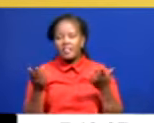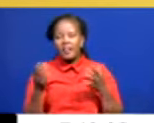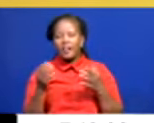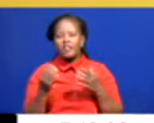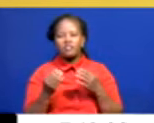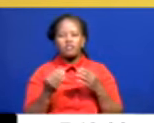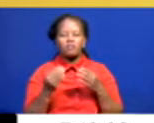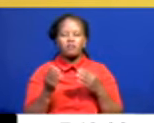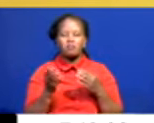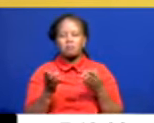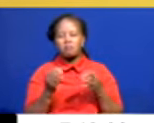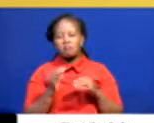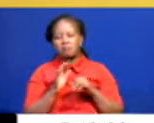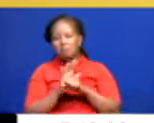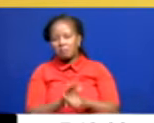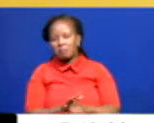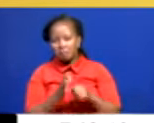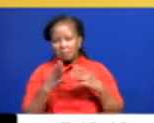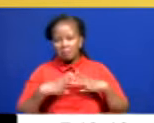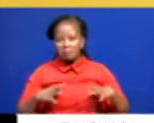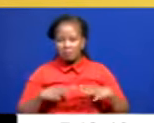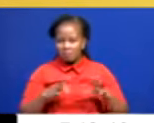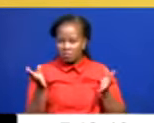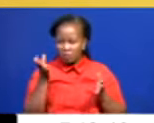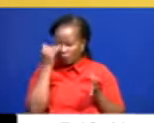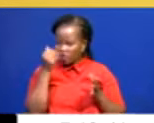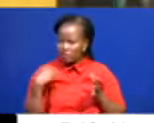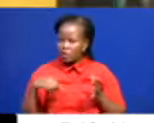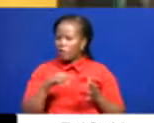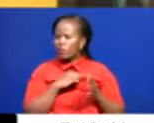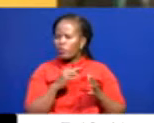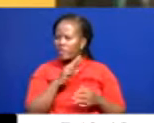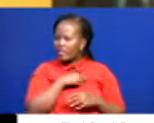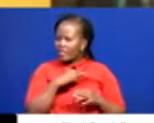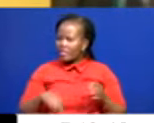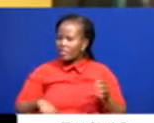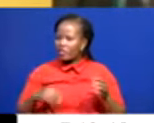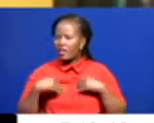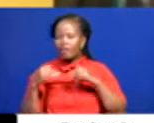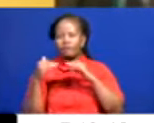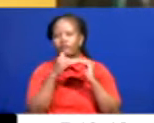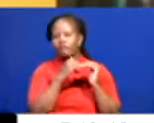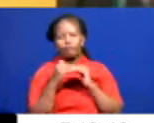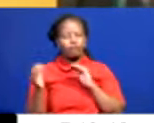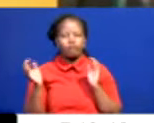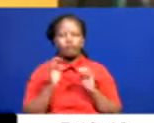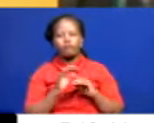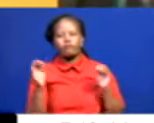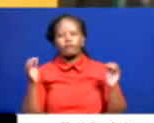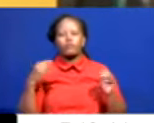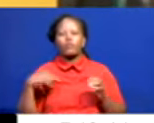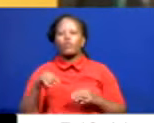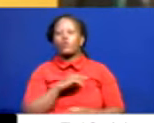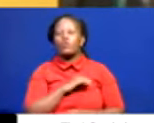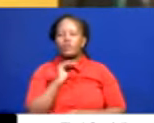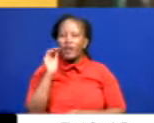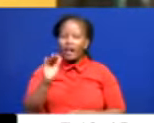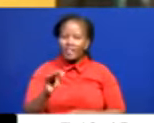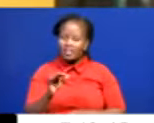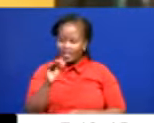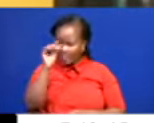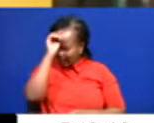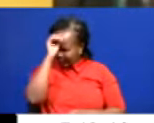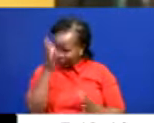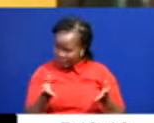watu, haya yote ni kwa sababu hatujakuwa na uwiano wa kisawa wa kidini. Tunaomba serikali yetu itilie mkazo